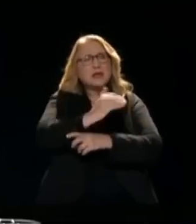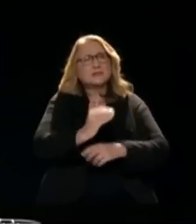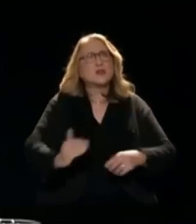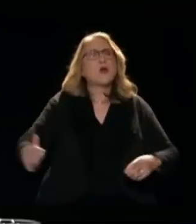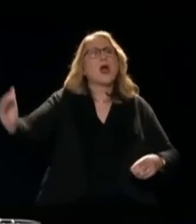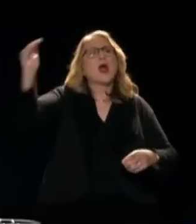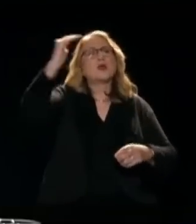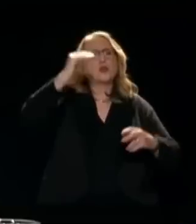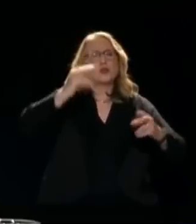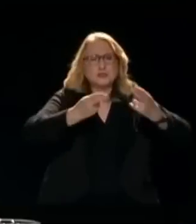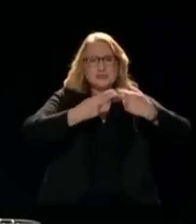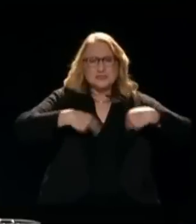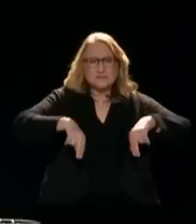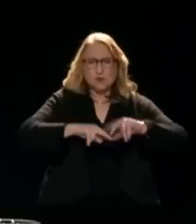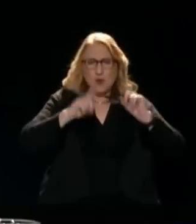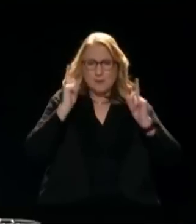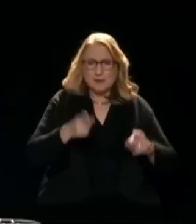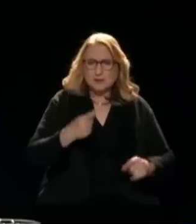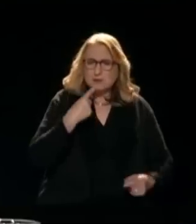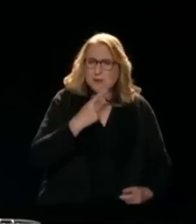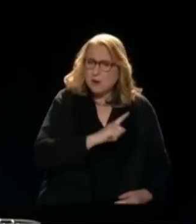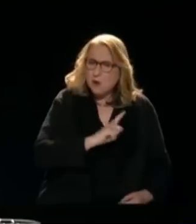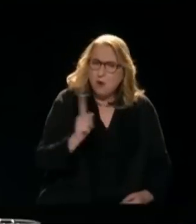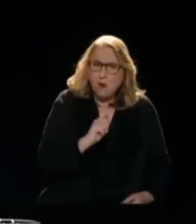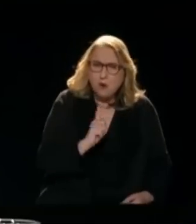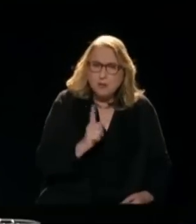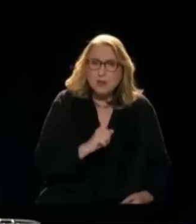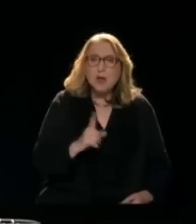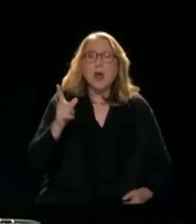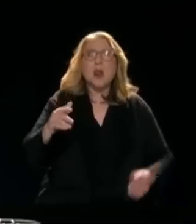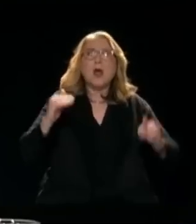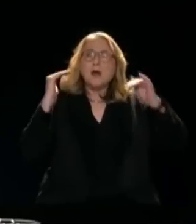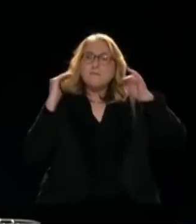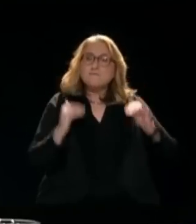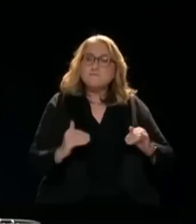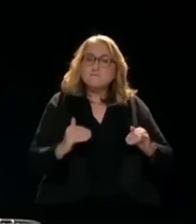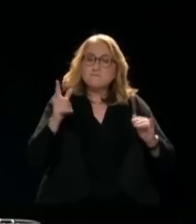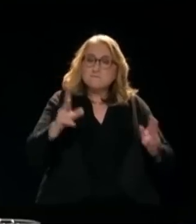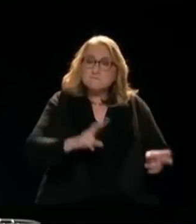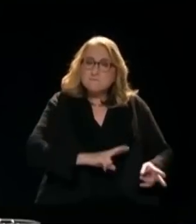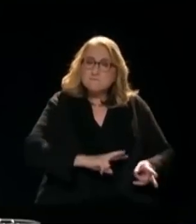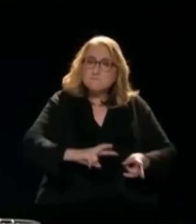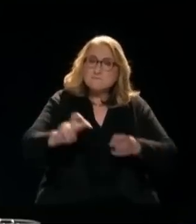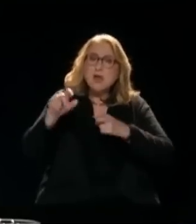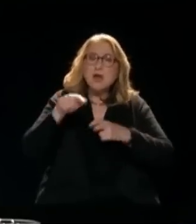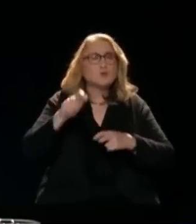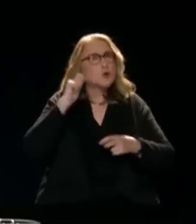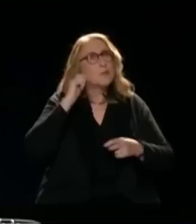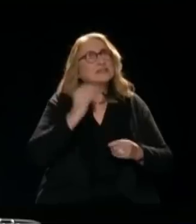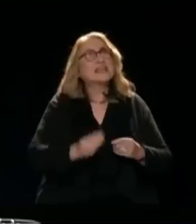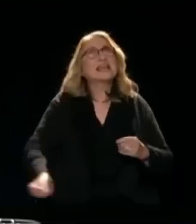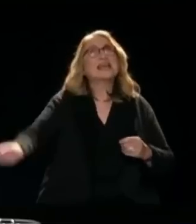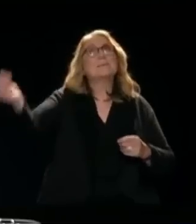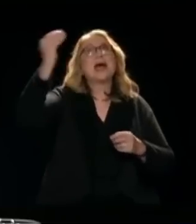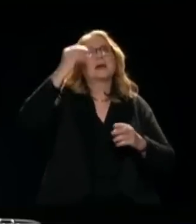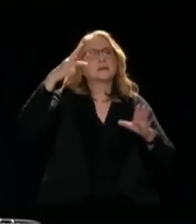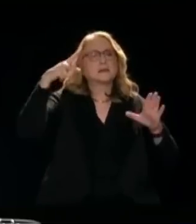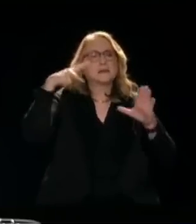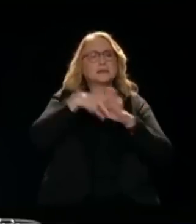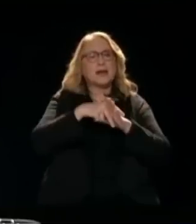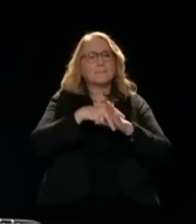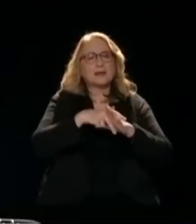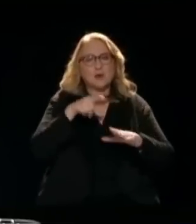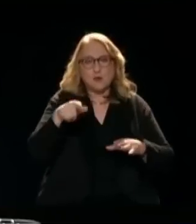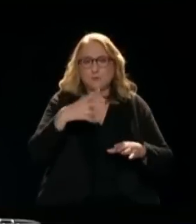το 18 που ψηφίστηκε το σχέδιο Δανειακής Σύμβασης που επέτρεψε το Υπερταμείο να γίνει αντισυμβαλλόμενο με τον